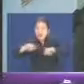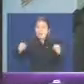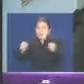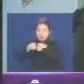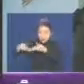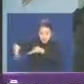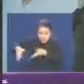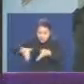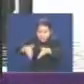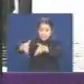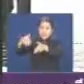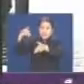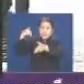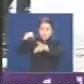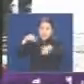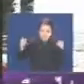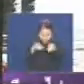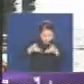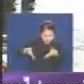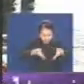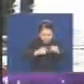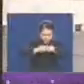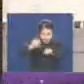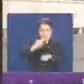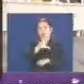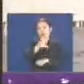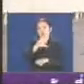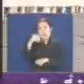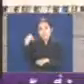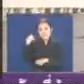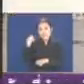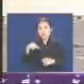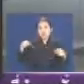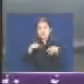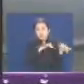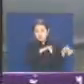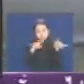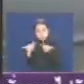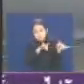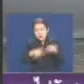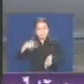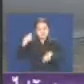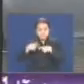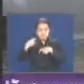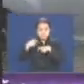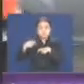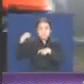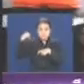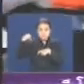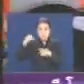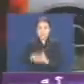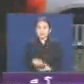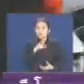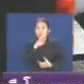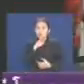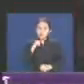ราชมนตรีและคลองภาษีเจริญเพียง500เมตรส่งผลให้การอพยพเป็นไปด้วยความยากลำบากหากกระทำ